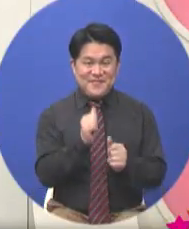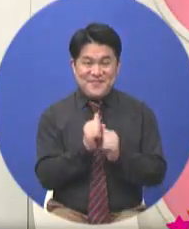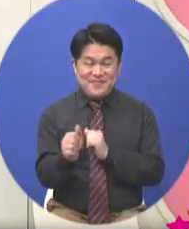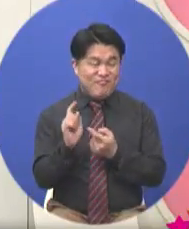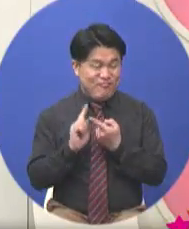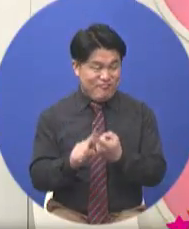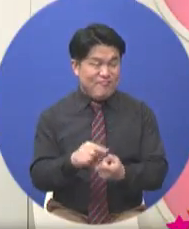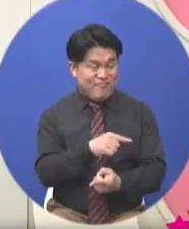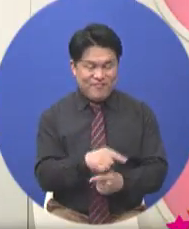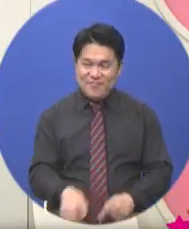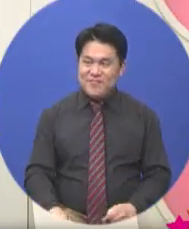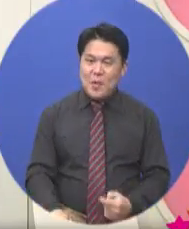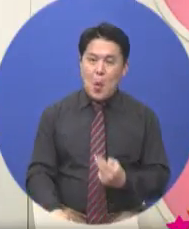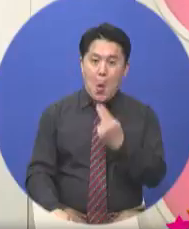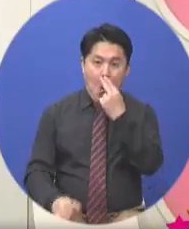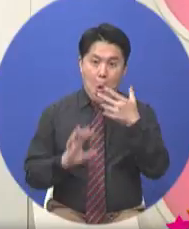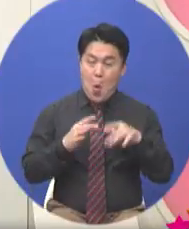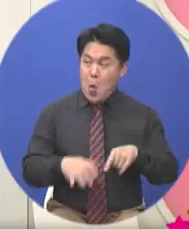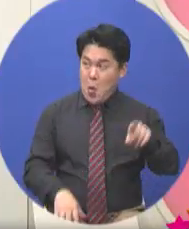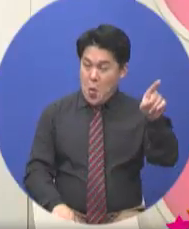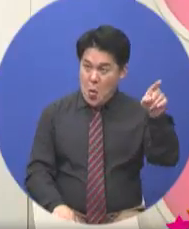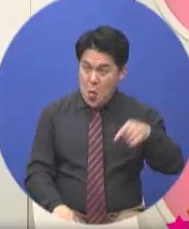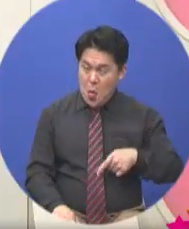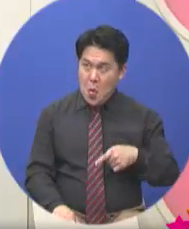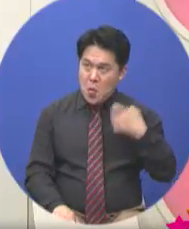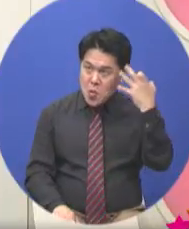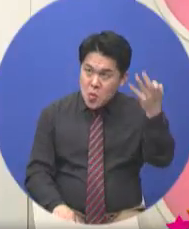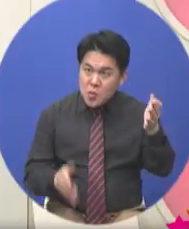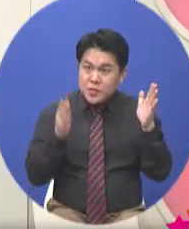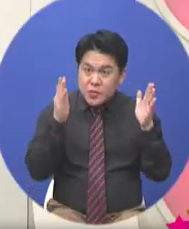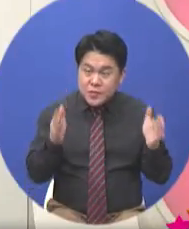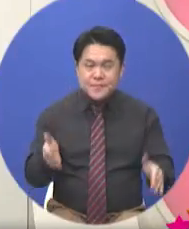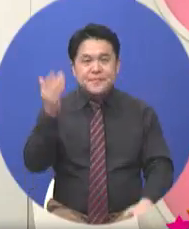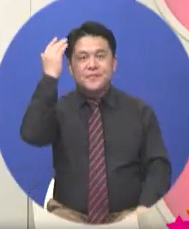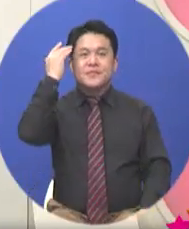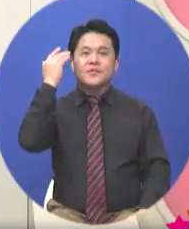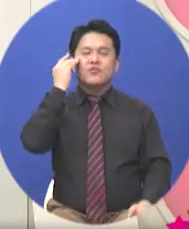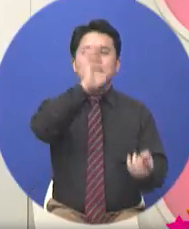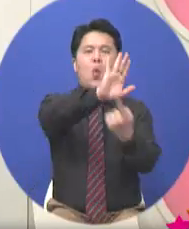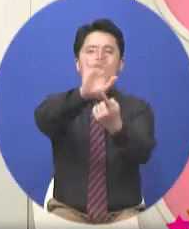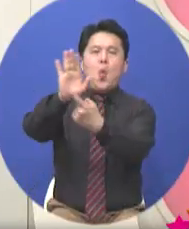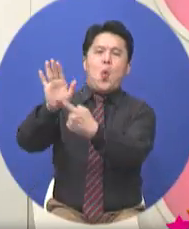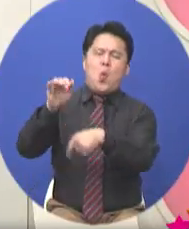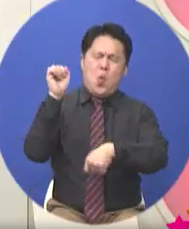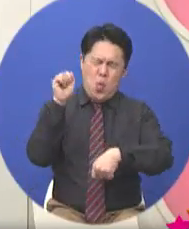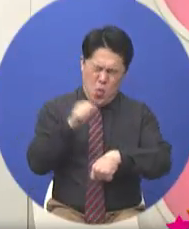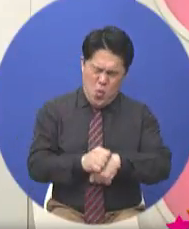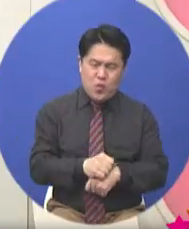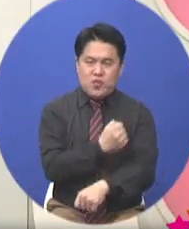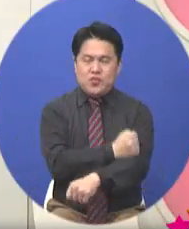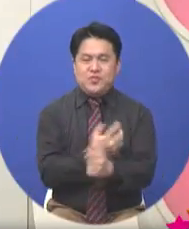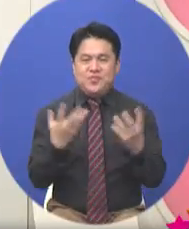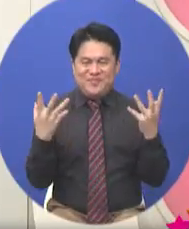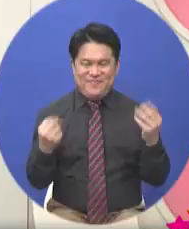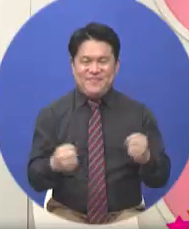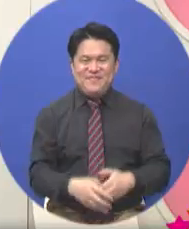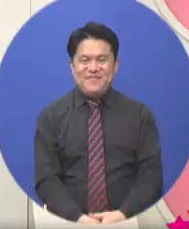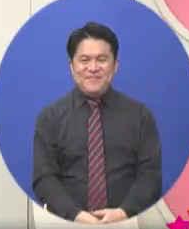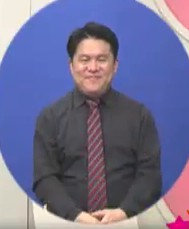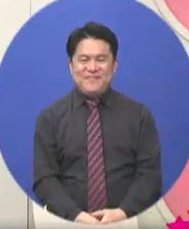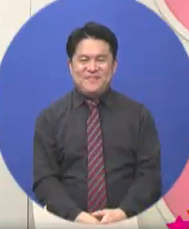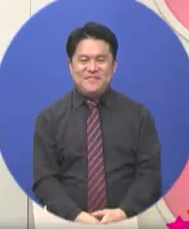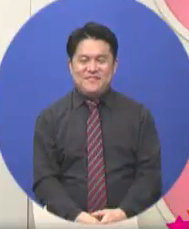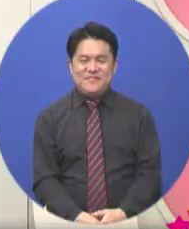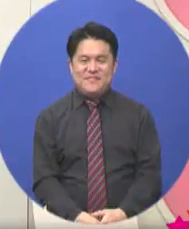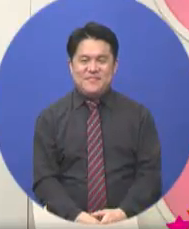잘생기셨어요. 그래요. 네. 아주 홍콩에서 2주 동안 아주 우리 한국을 알리시느라고 아주 수고 많으셨습니다.